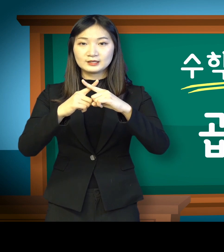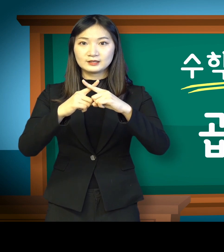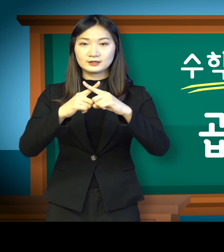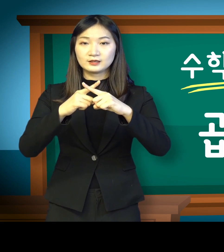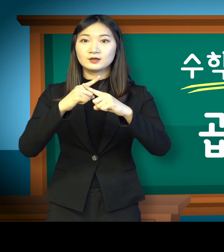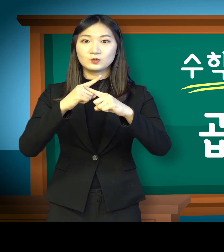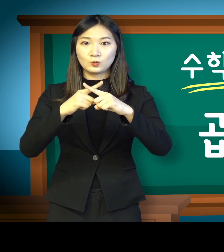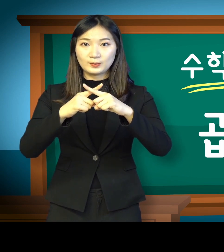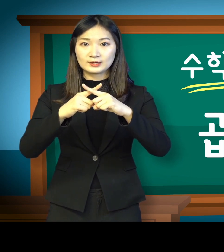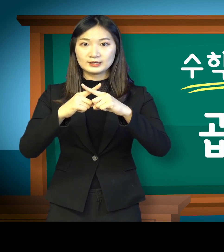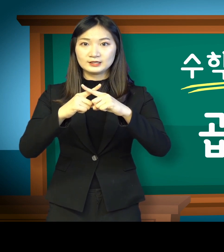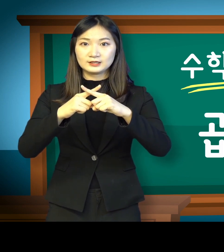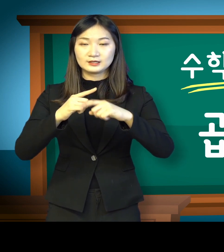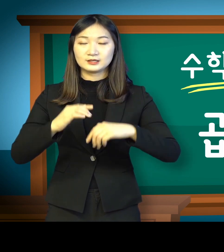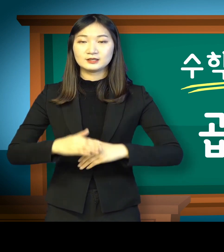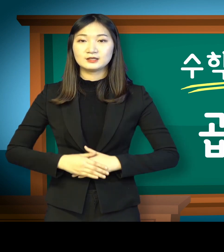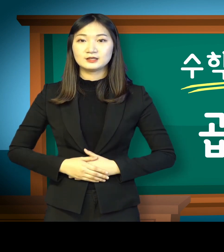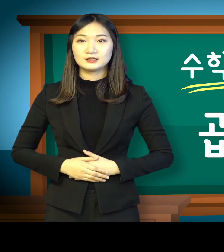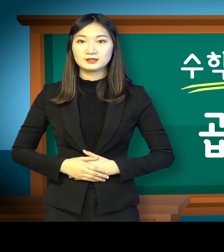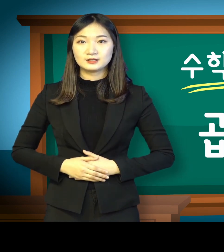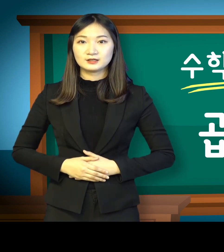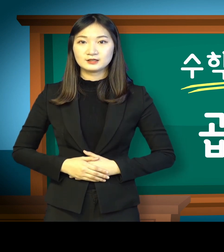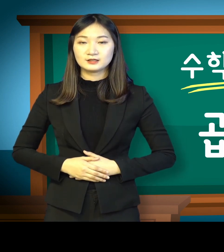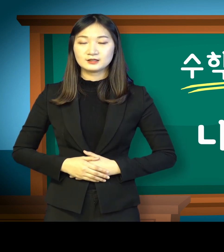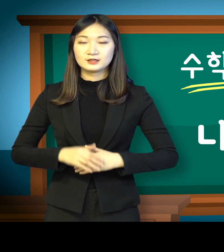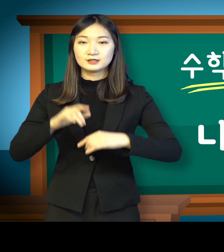곱하기, 곱하기